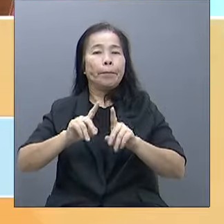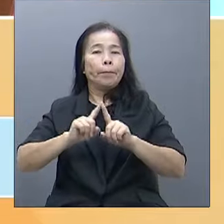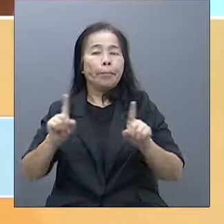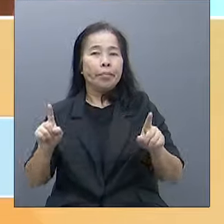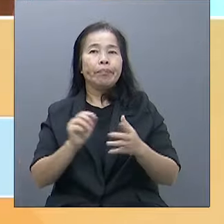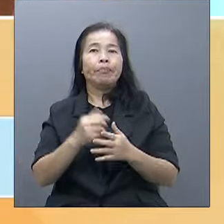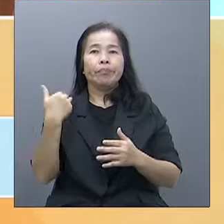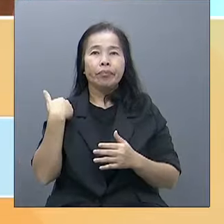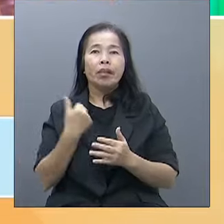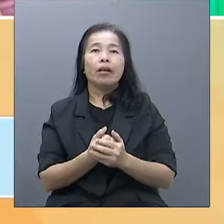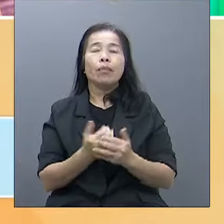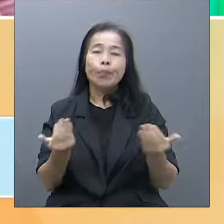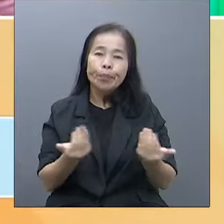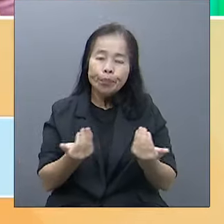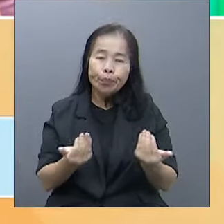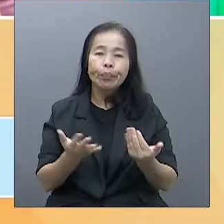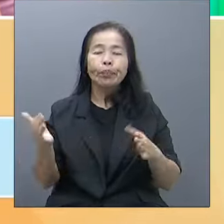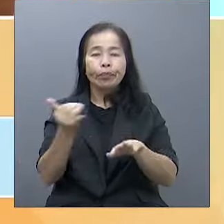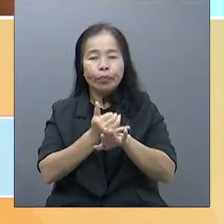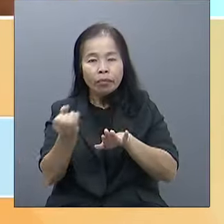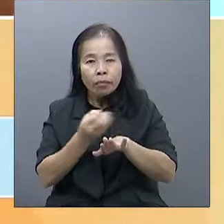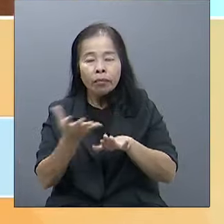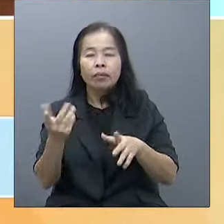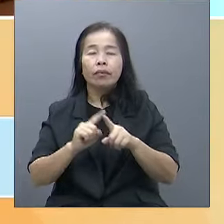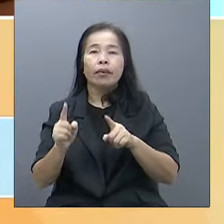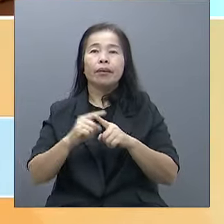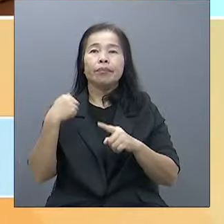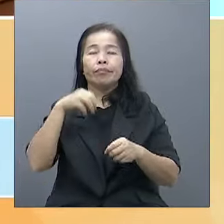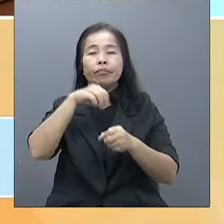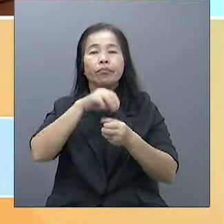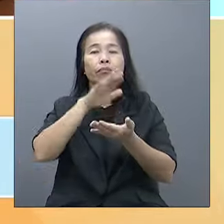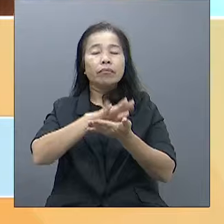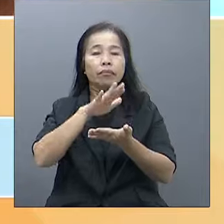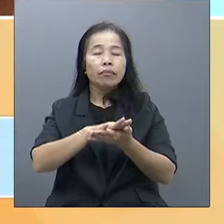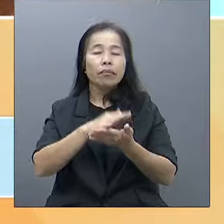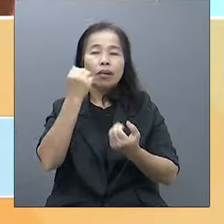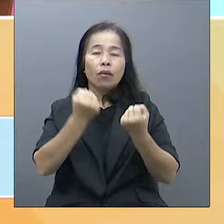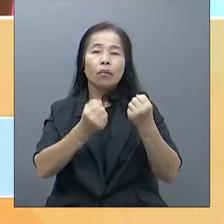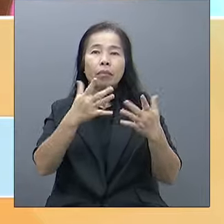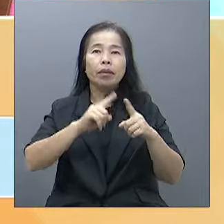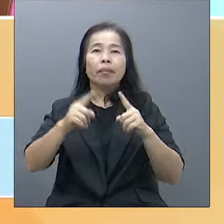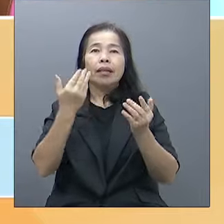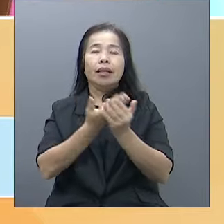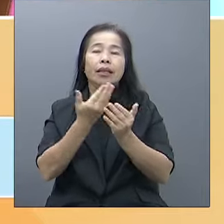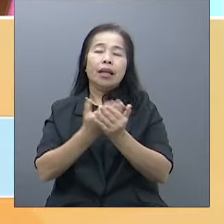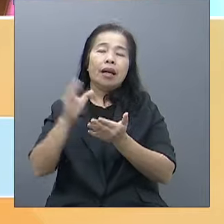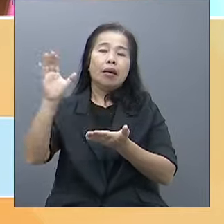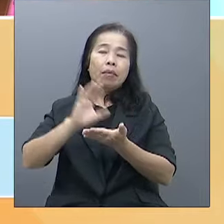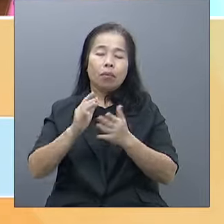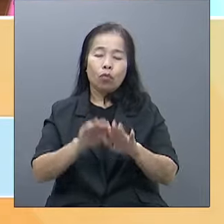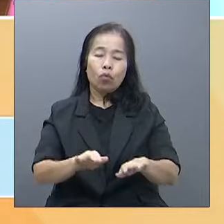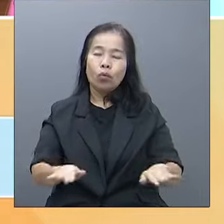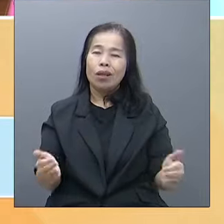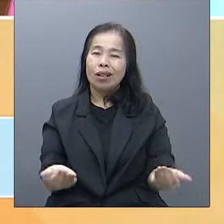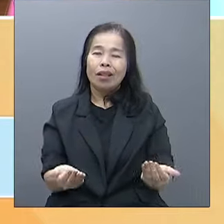แลรับส่ง เพราะว่าน้องยังช่วยเหลือตัวเองได้ แต่ถ้าไม่ให้โรงเรียนมีรถรับส่งแล้วไม่กระจายทั้งงบประมาณมาอบต.เล็กๆเขาก็ทำ